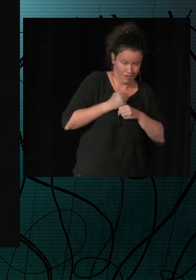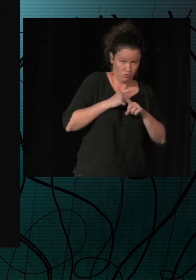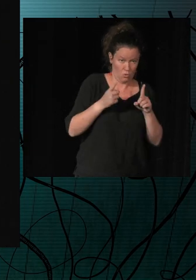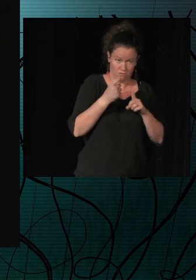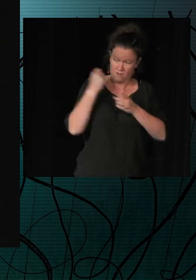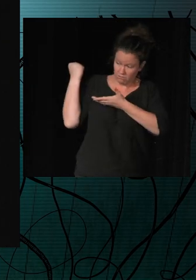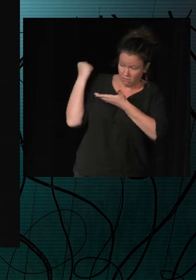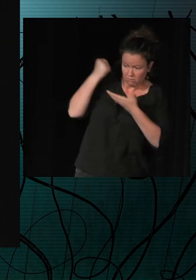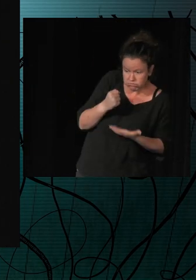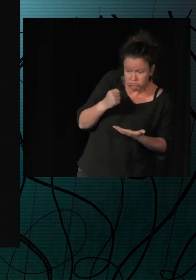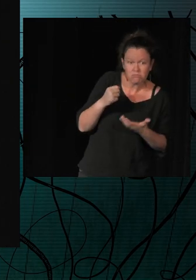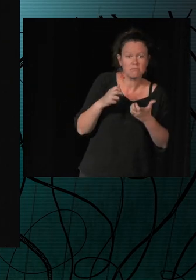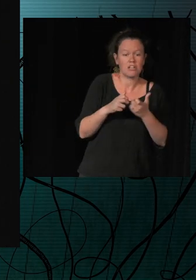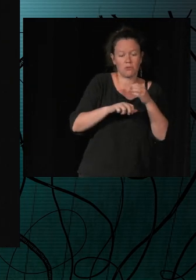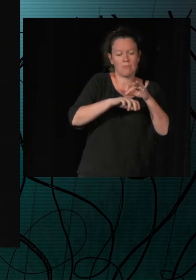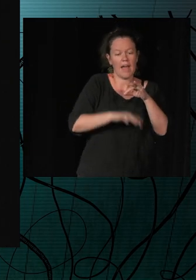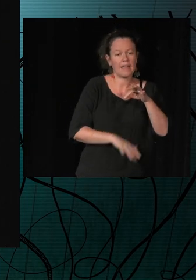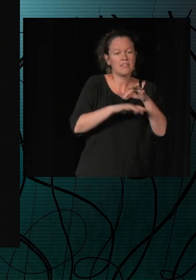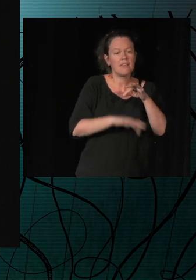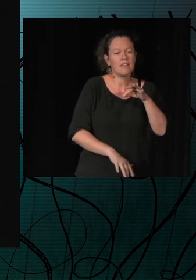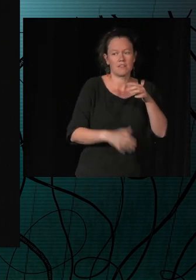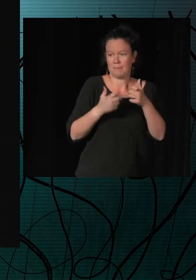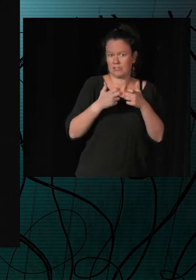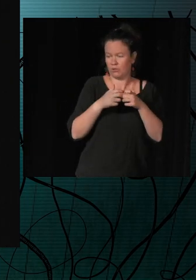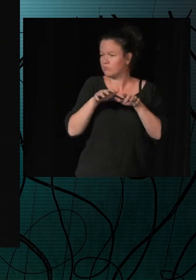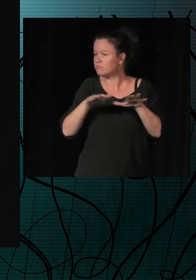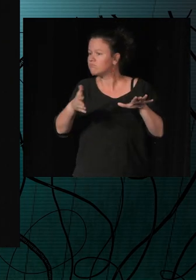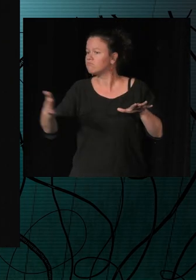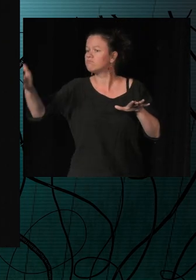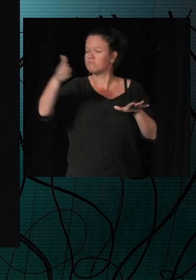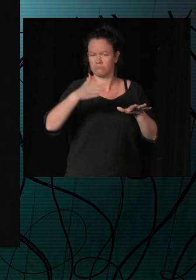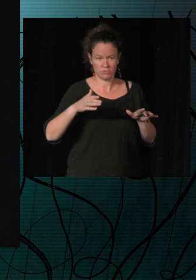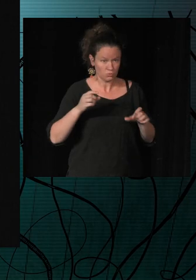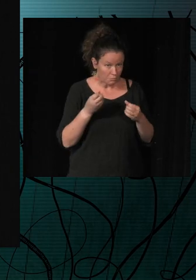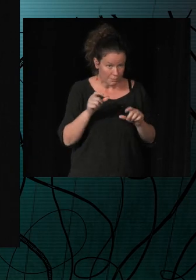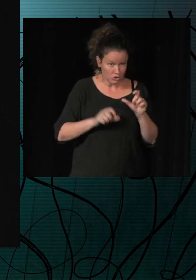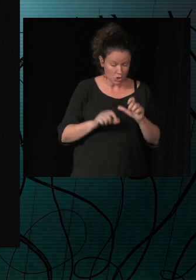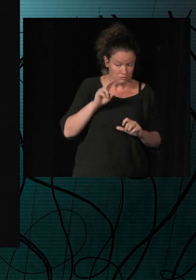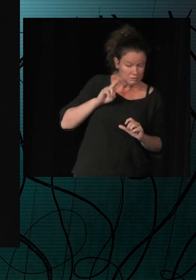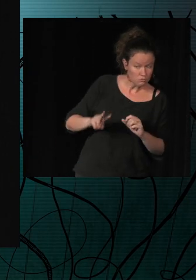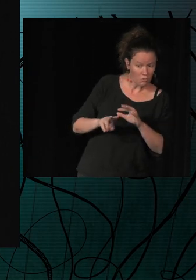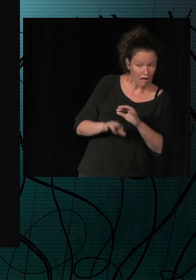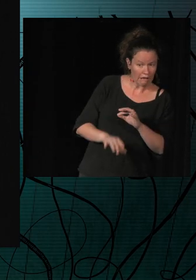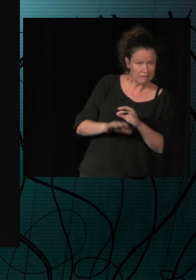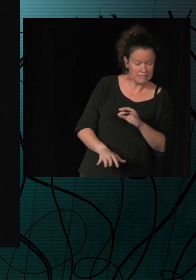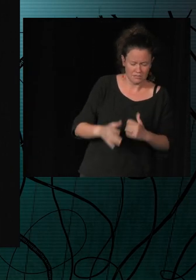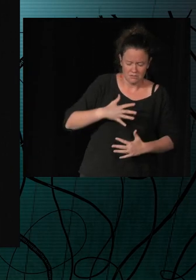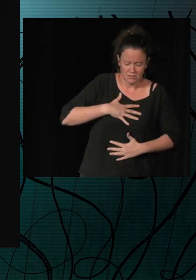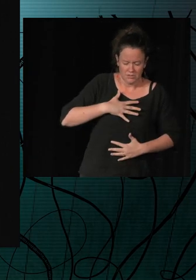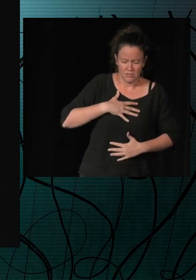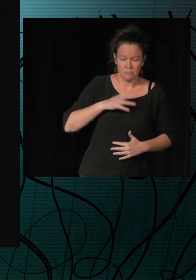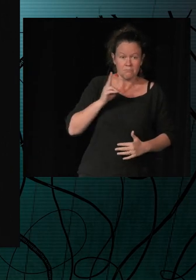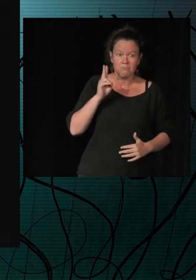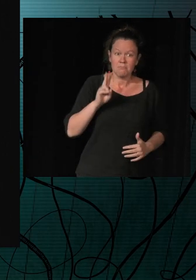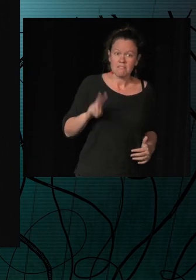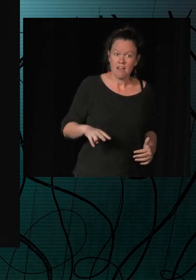un peu basiques comme par exemple la peur des araignées il y a plein de gens je pense qui ont peur des araignées qui savent pas pourquoi qui ont pas particulièrement eu d'expérience traumatique avec des araignées mais qui se disent